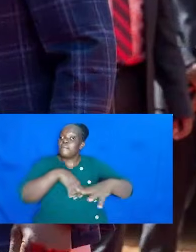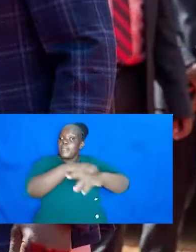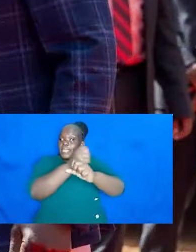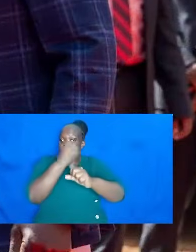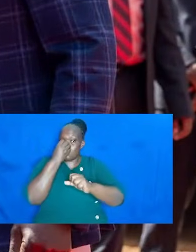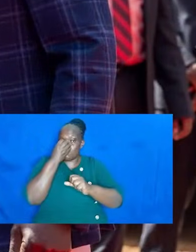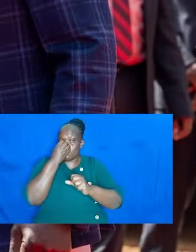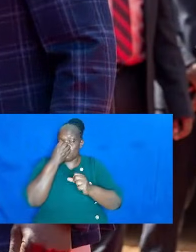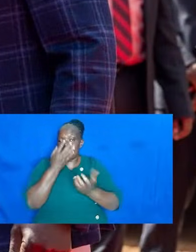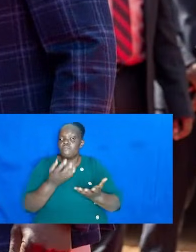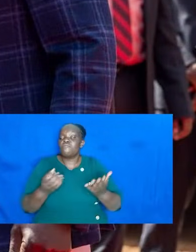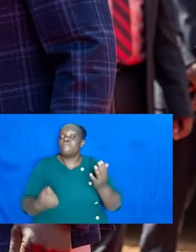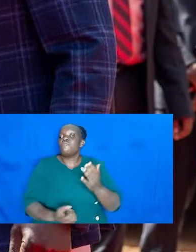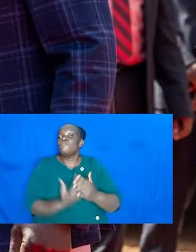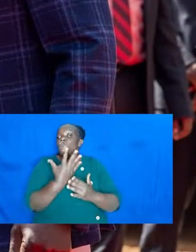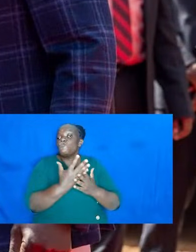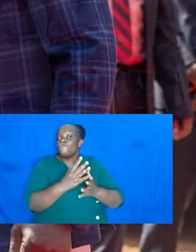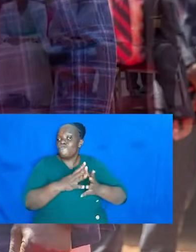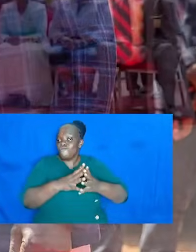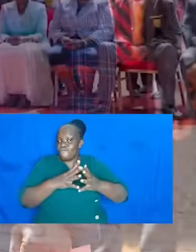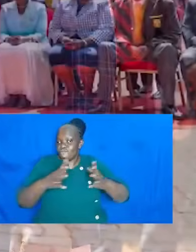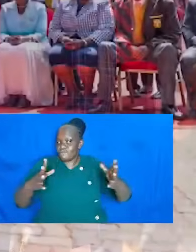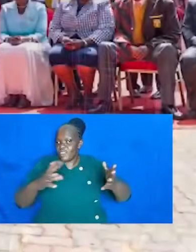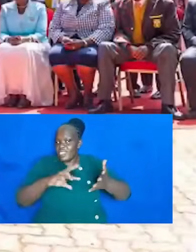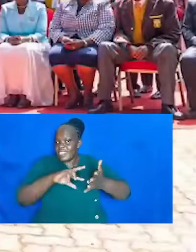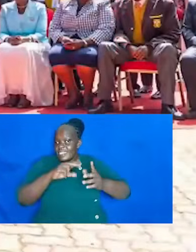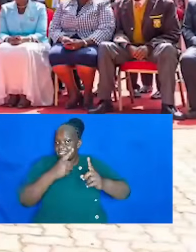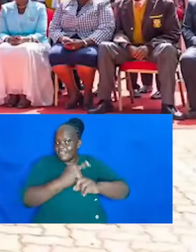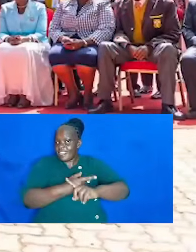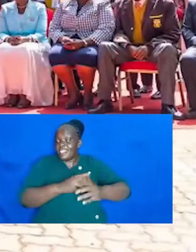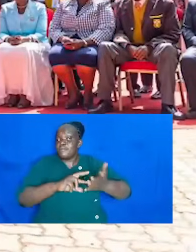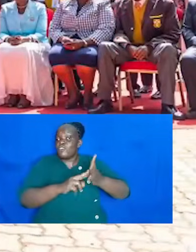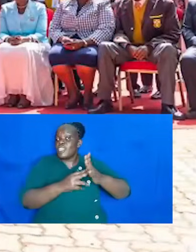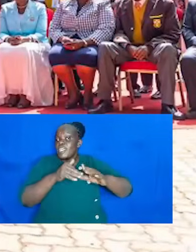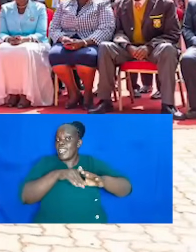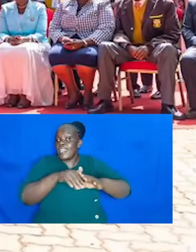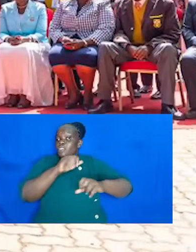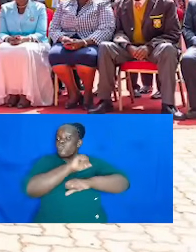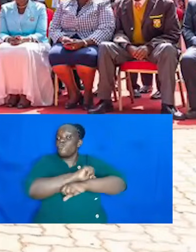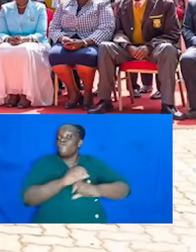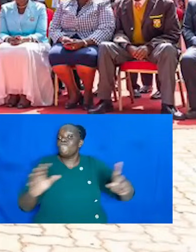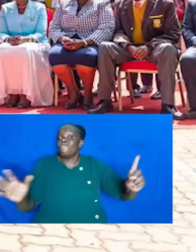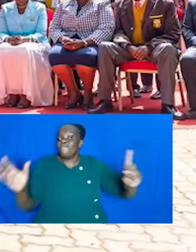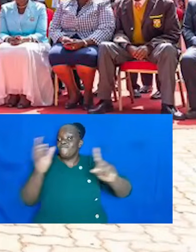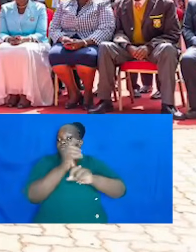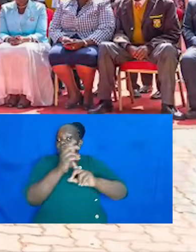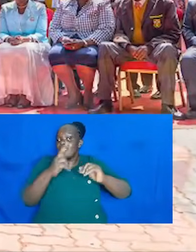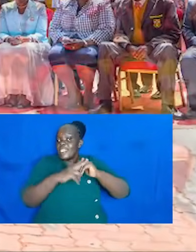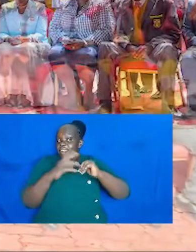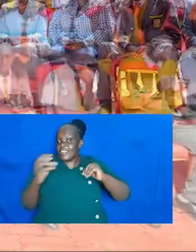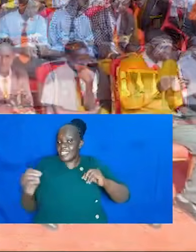Rais William Ruto amezindua upanuzi mkubwa wa miundombinu ya shule wakati wa maadhimisho ya miaka